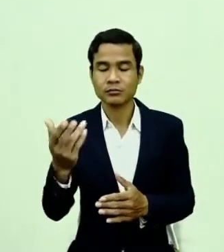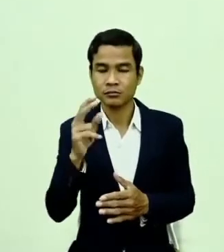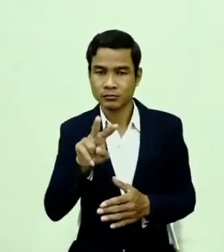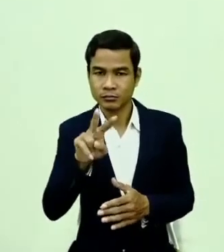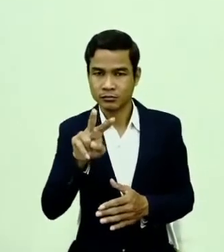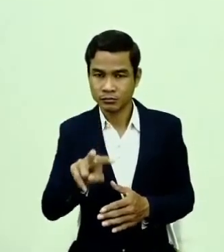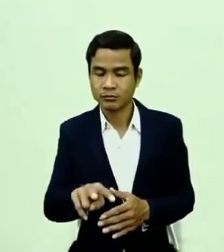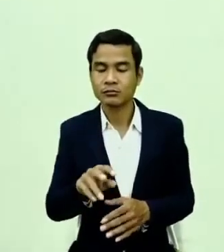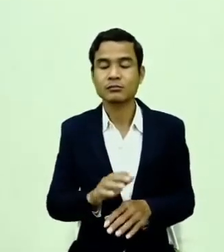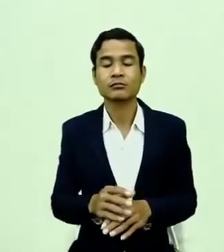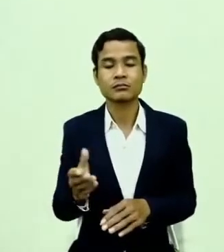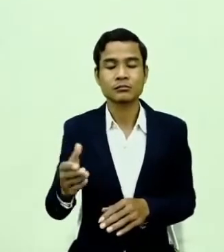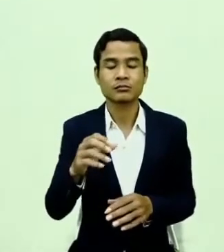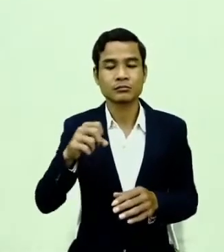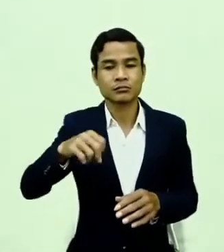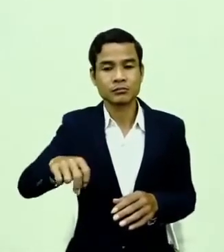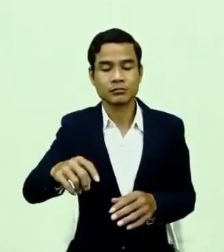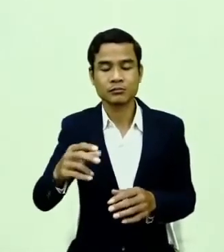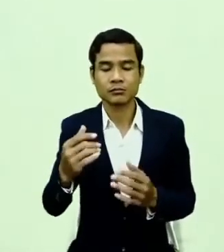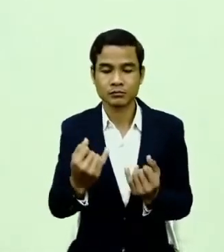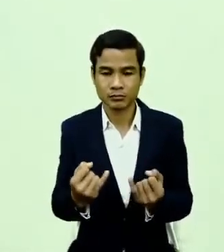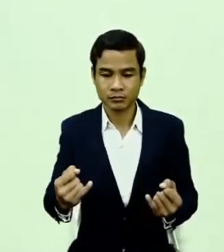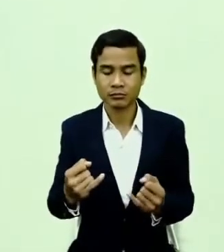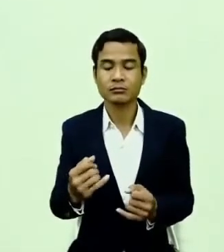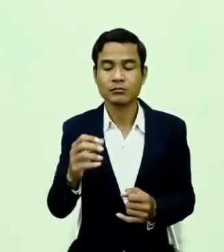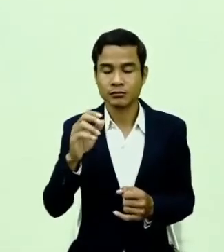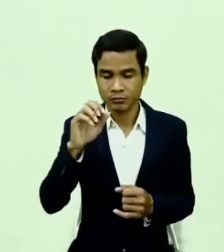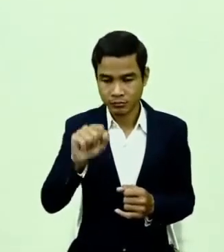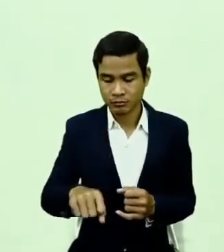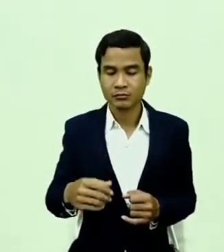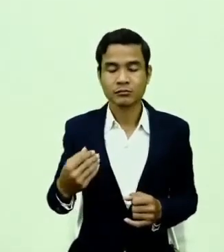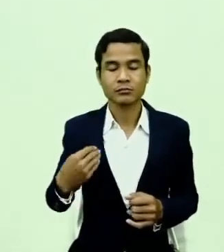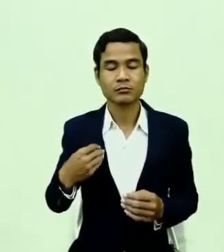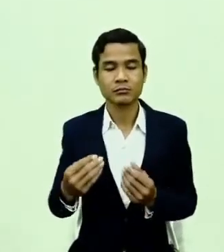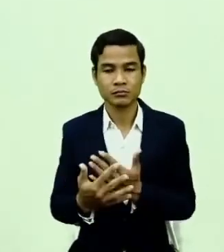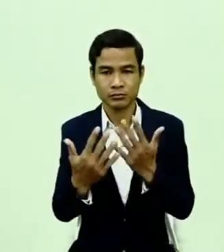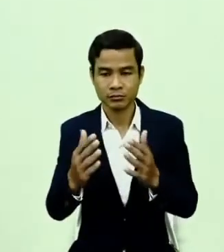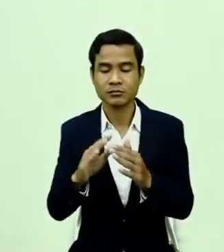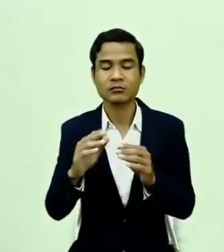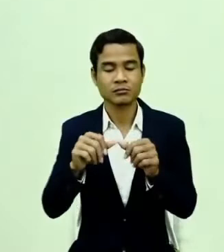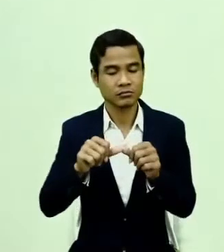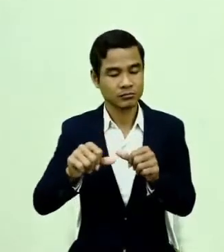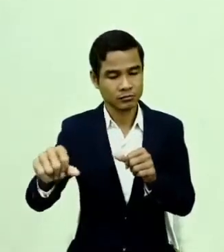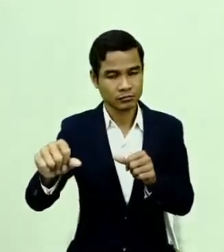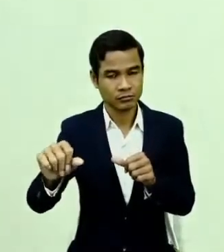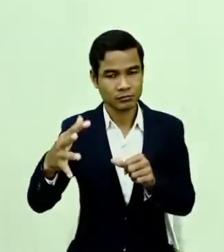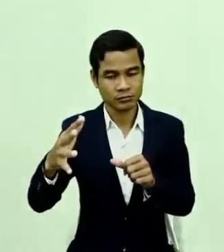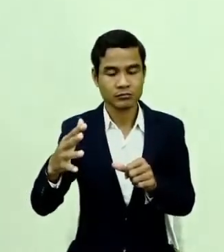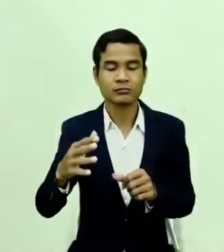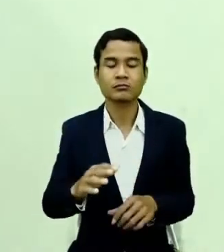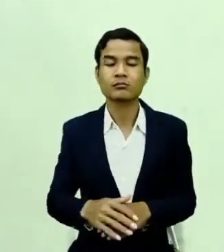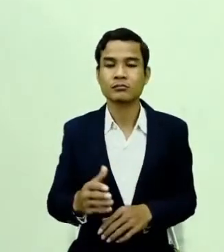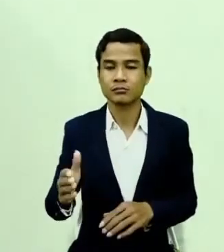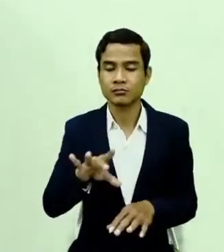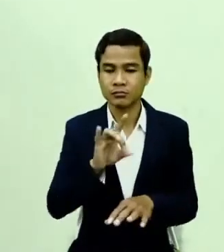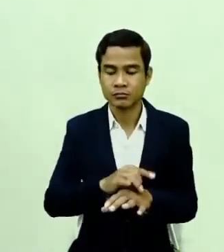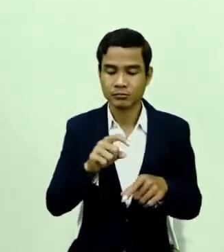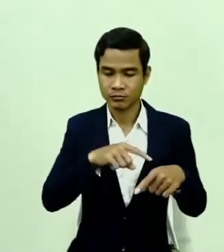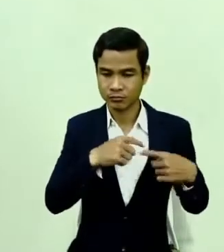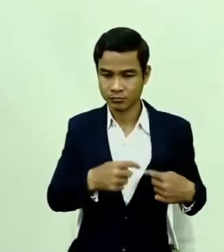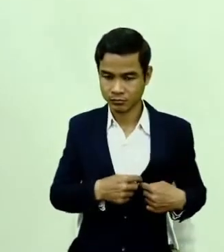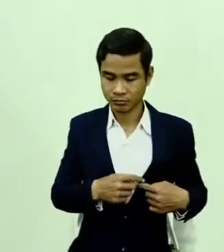howy, tad Domroka, Robocco ma. Mean churn at prom dine. Tang car look the